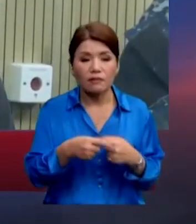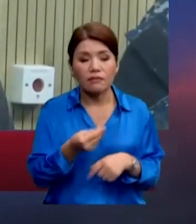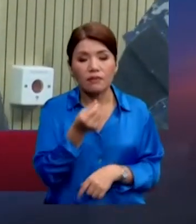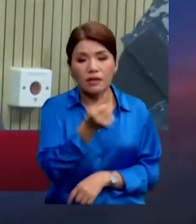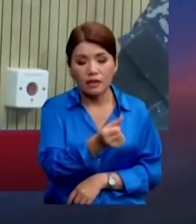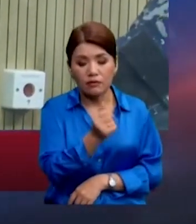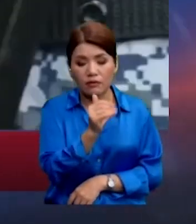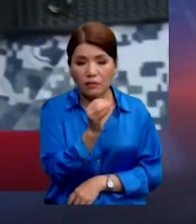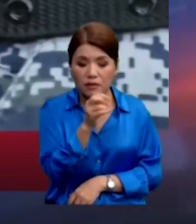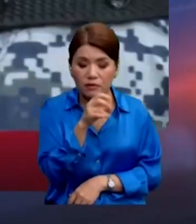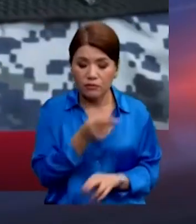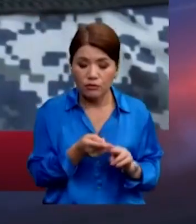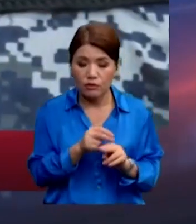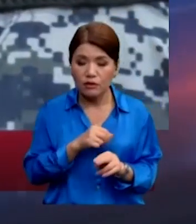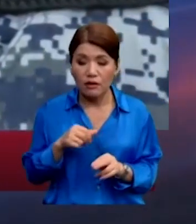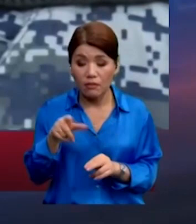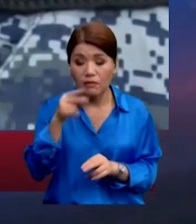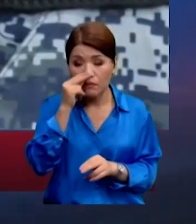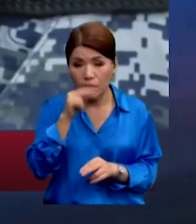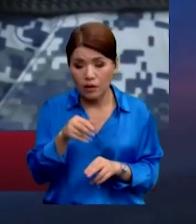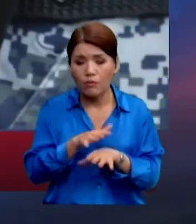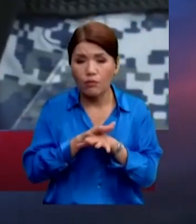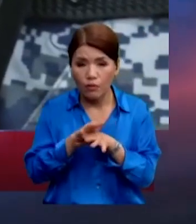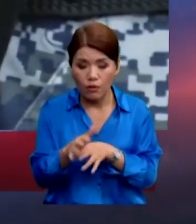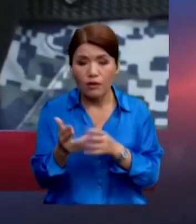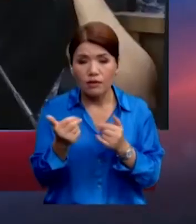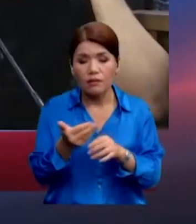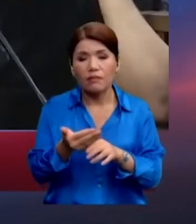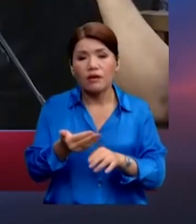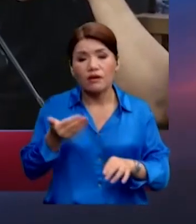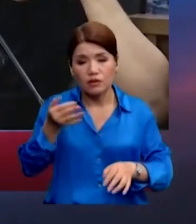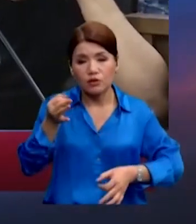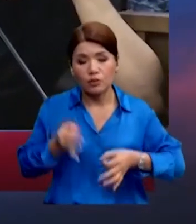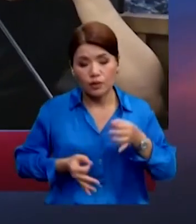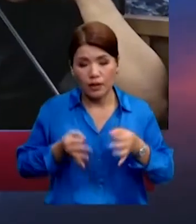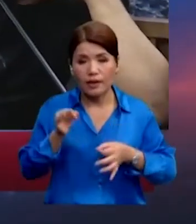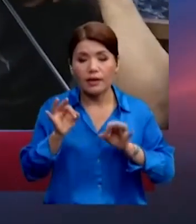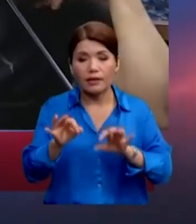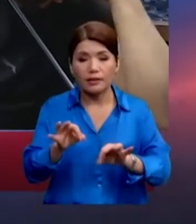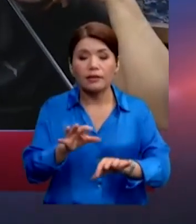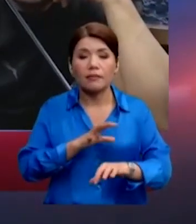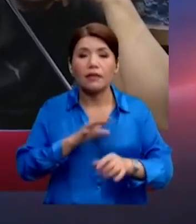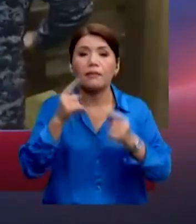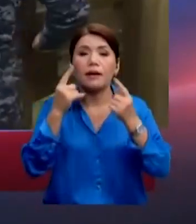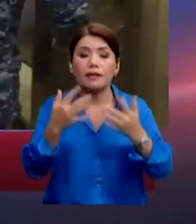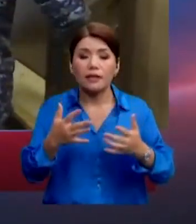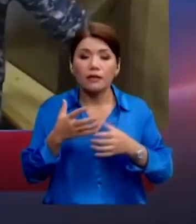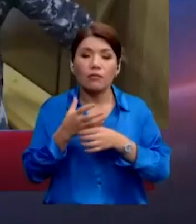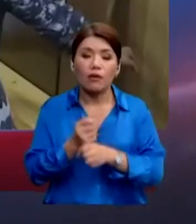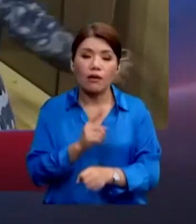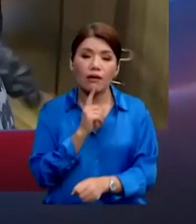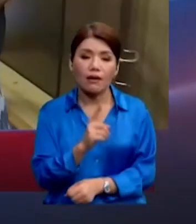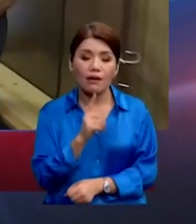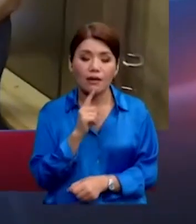потерпевших. Впрочем, сам Мурадов свою вину признал полностью еще на прошлом заседании суда. И, как стало понятно после краткого